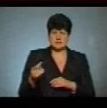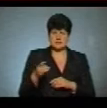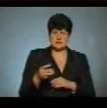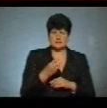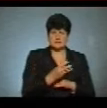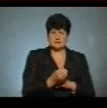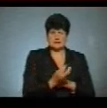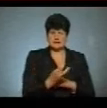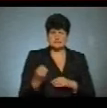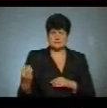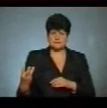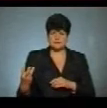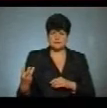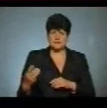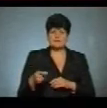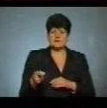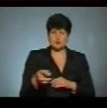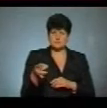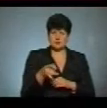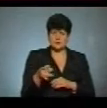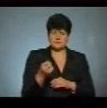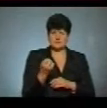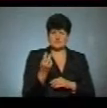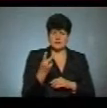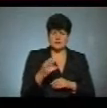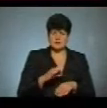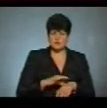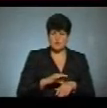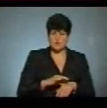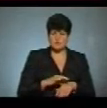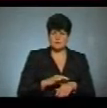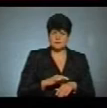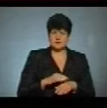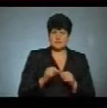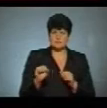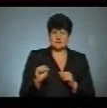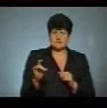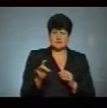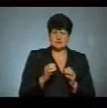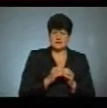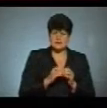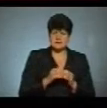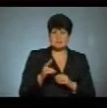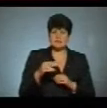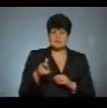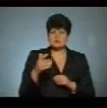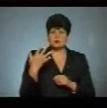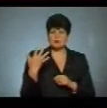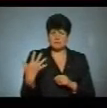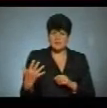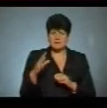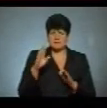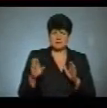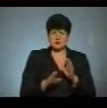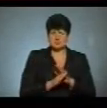районах по 13 випадків. У Тернопільському районі 12 хворих на COVID-19, у Теребовлянському – 10, під Гаєцькому – 5 і у